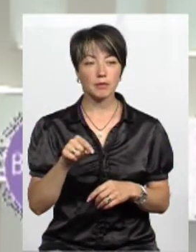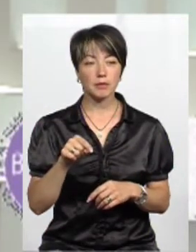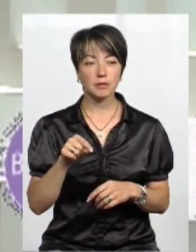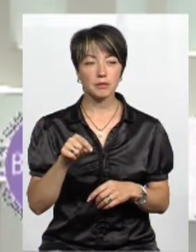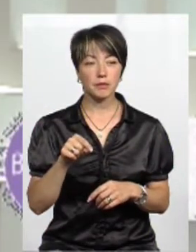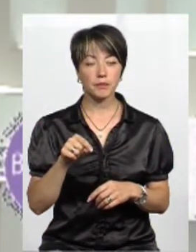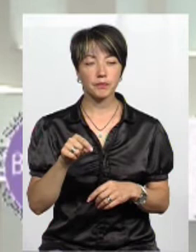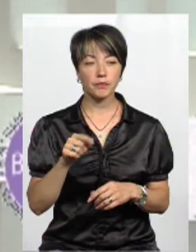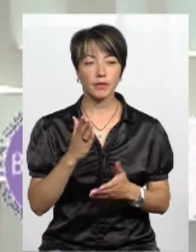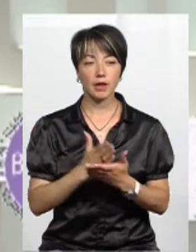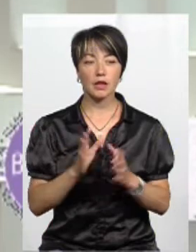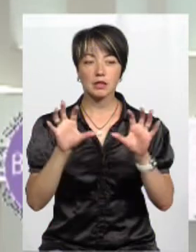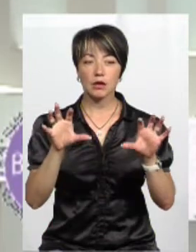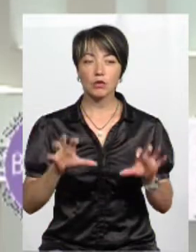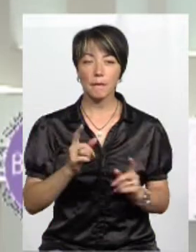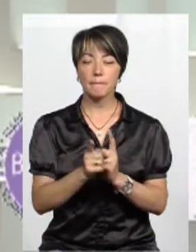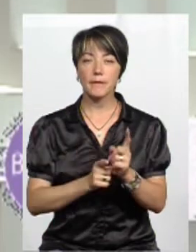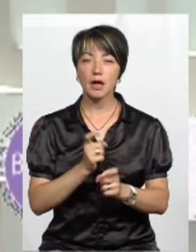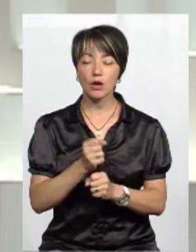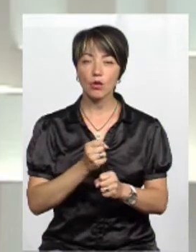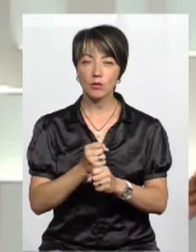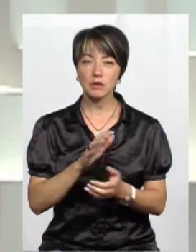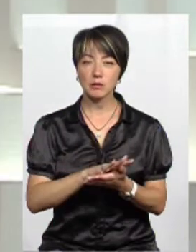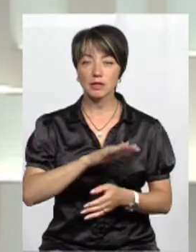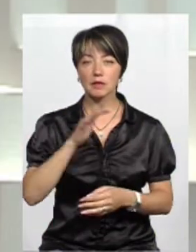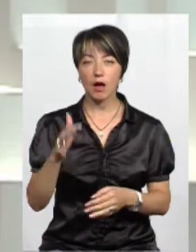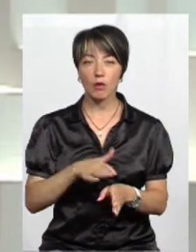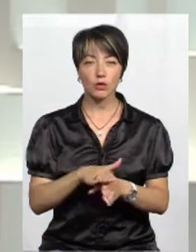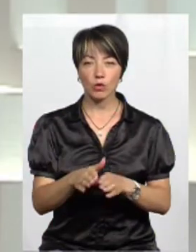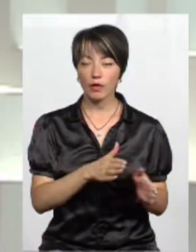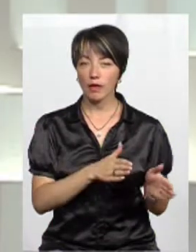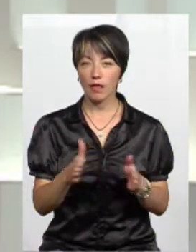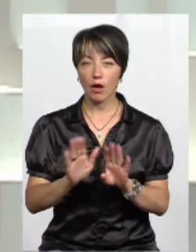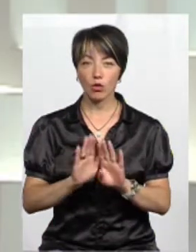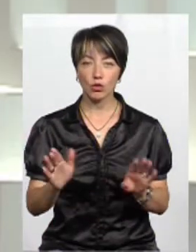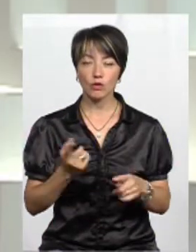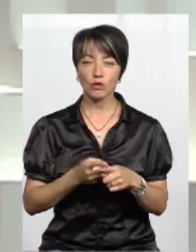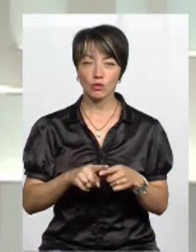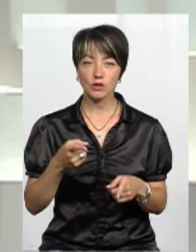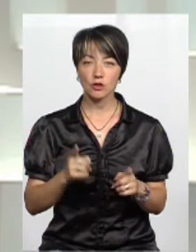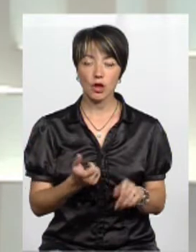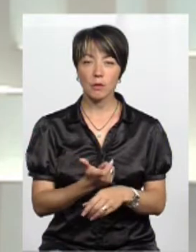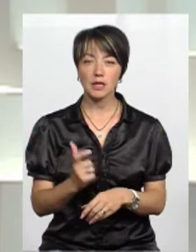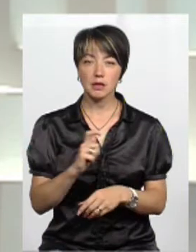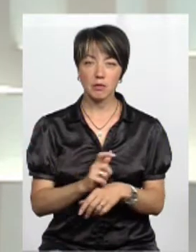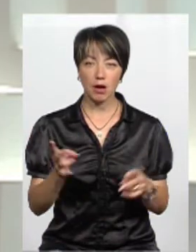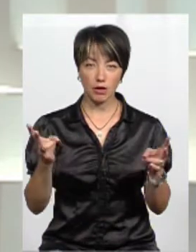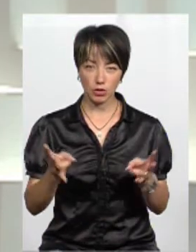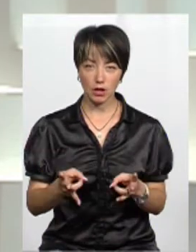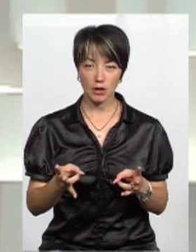в нас законодавство щодо переробки там сміттєзвалищ. Абсолютно воно не готове. Тому, звичайно, максимально треба